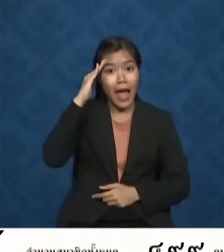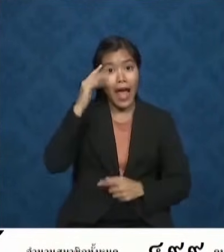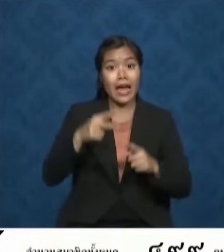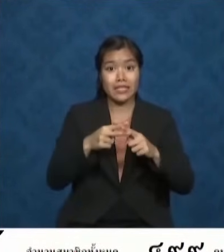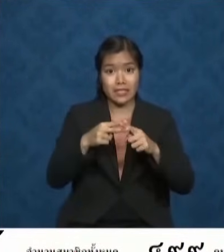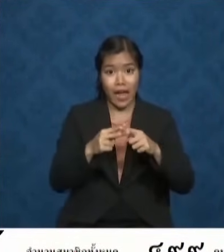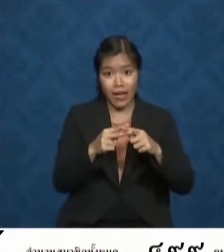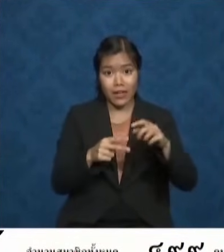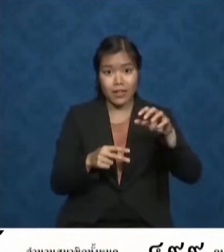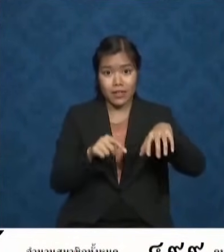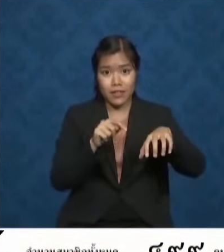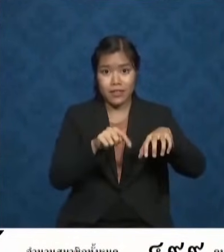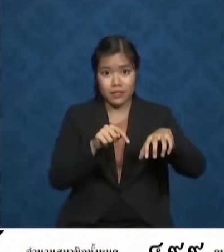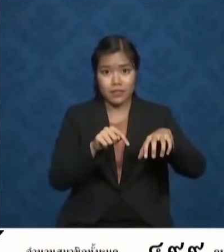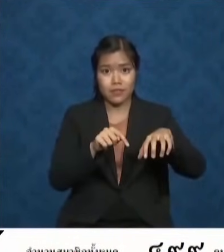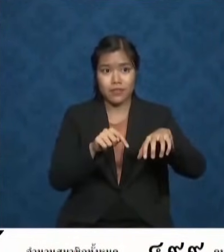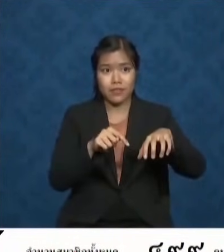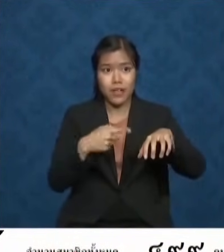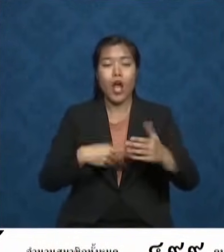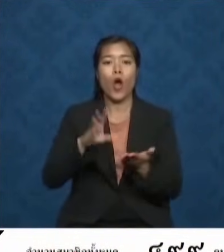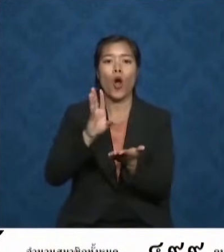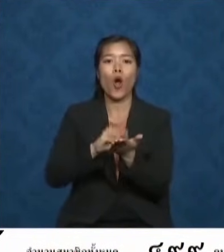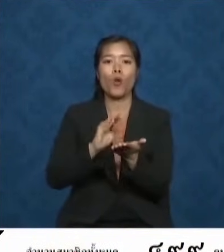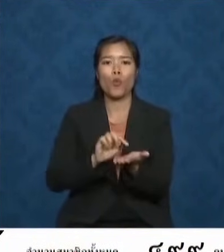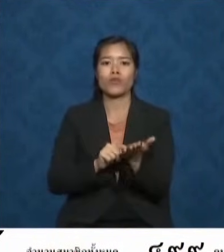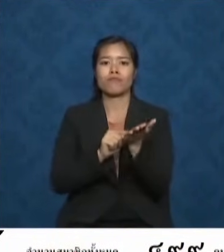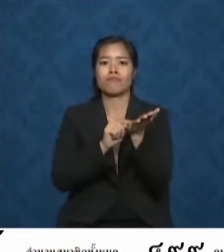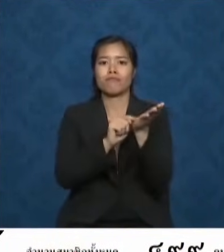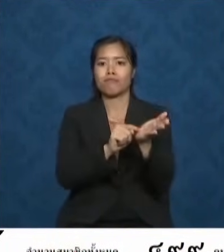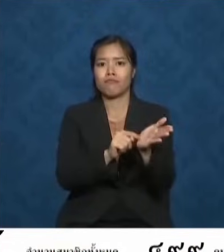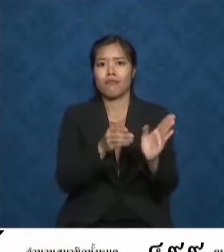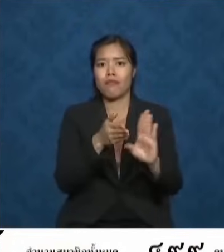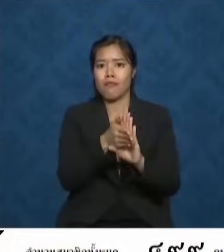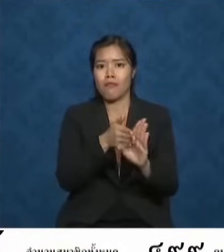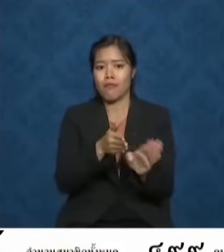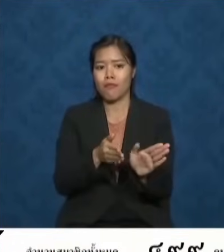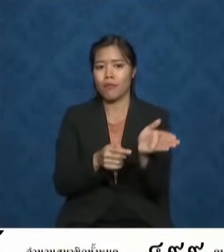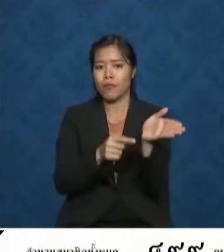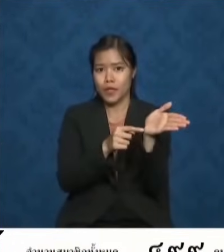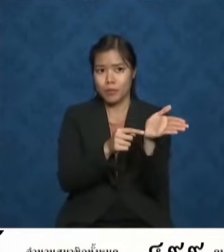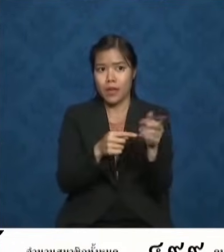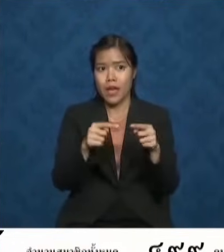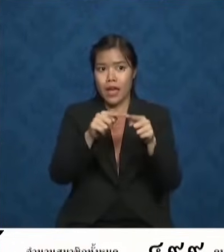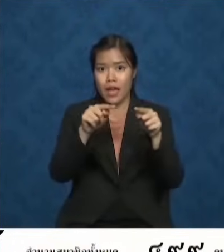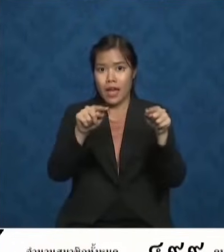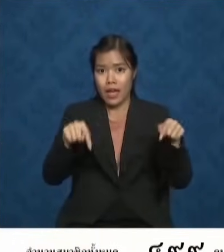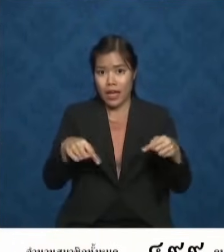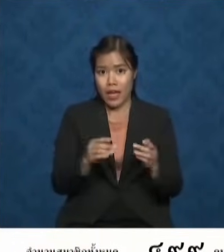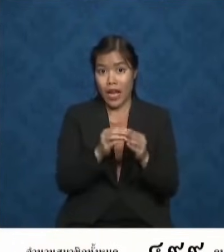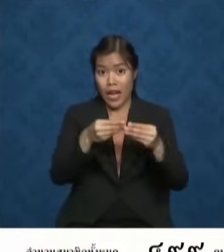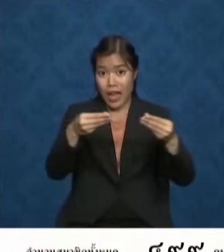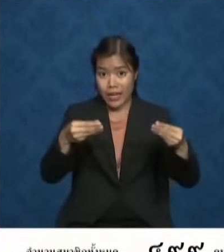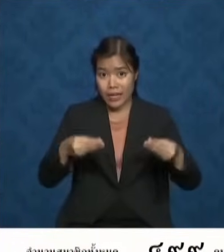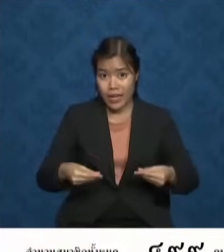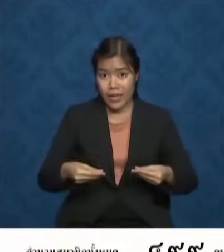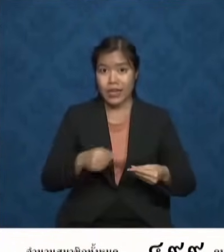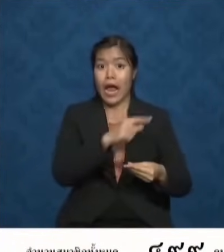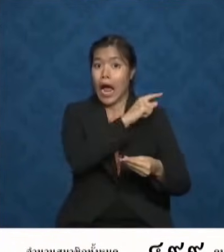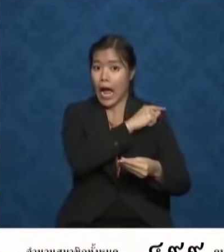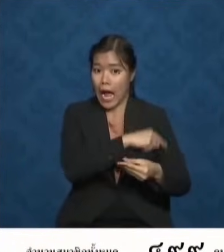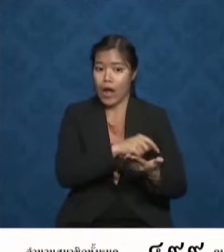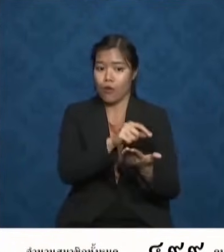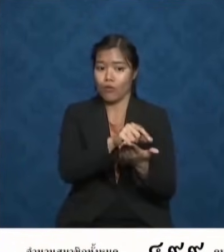ข้อมูลที่ผมนำมาแสดงนะครับเป็นข้อมูลจากขาวเล่มขาวคาดแดงนะครับไม่ใช่ข้อมูลที่ผ